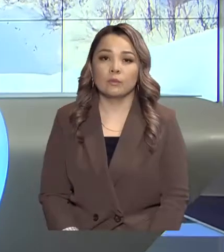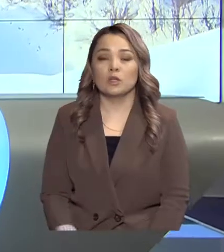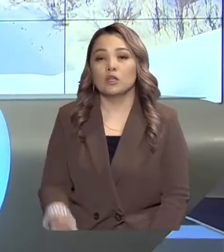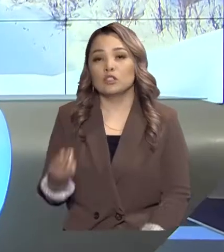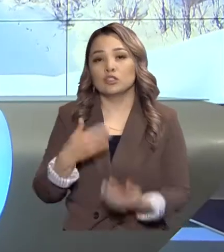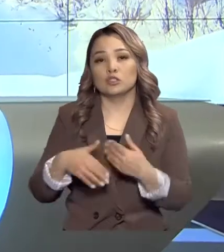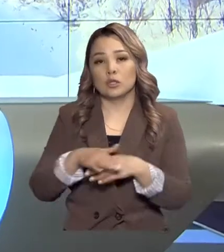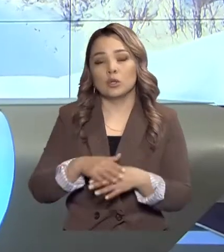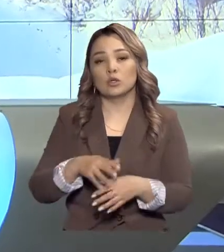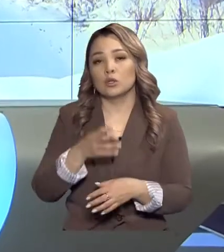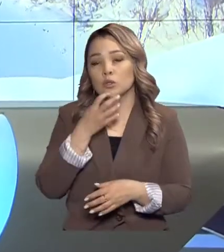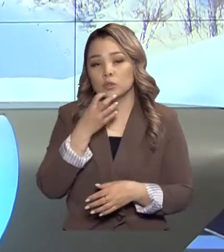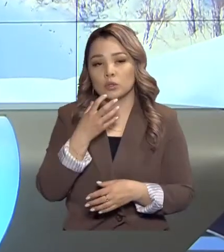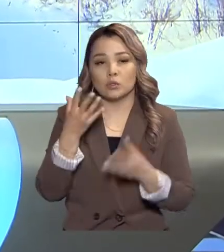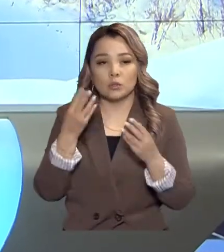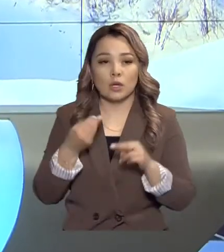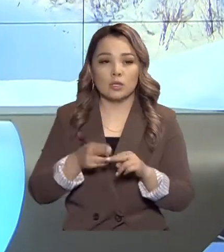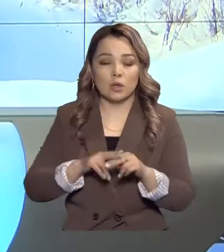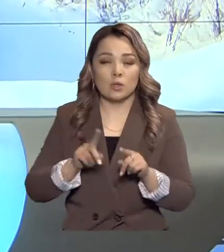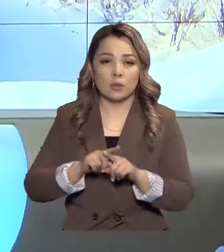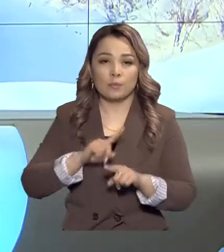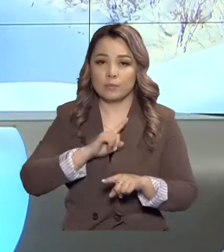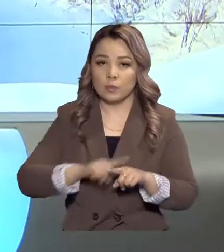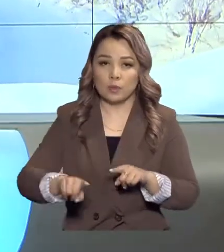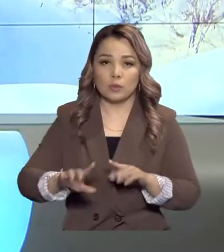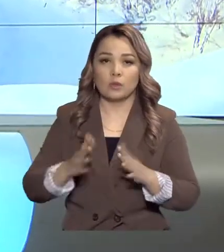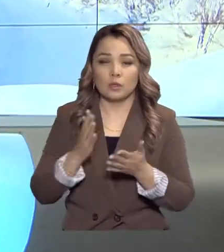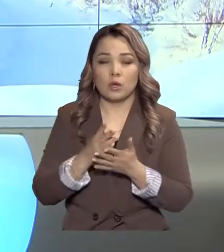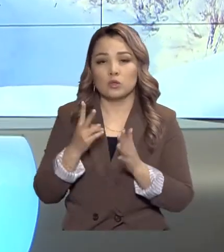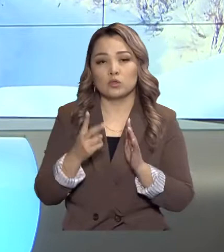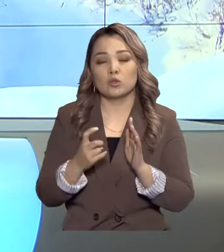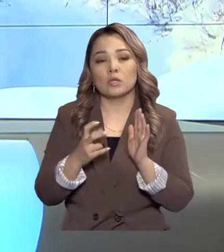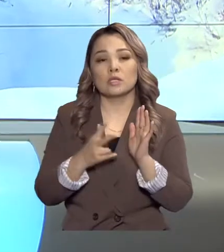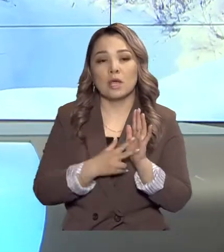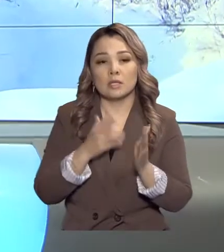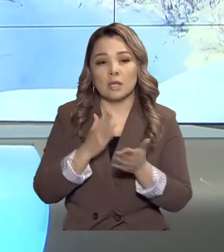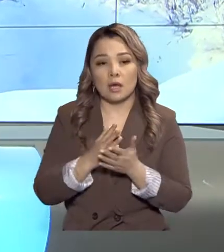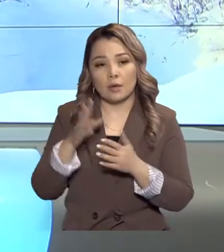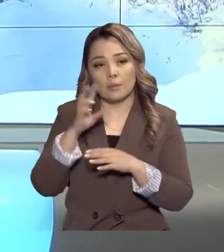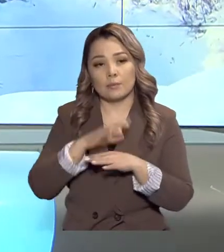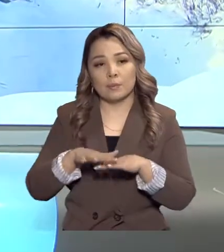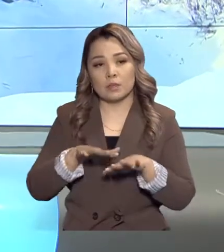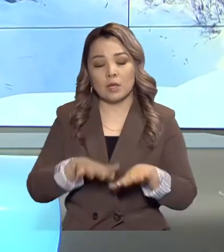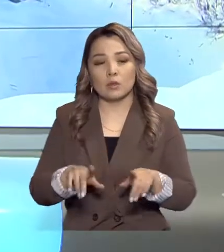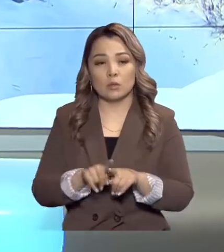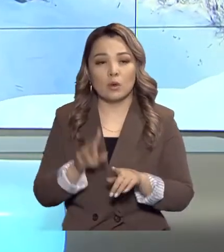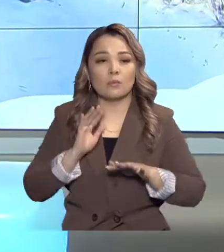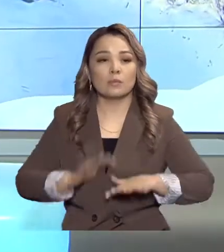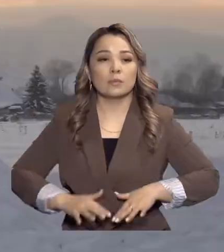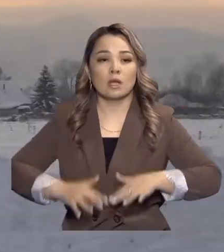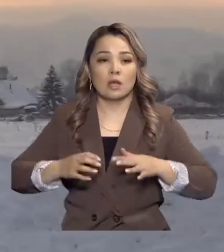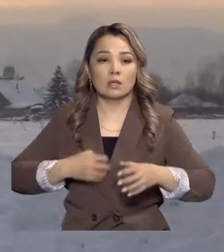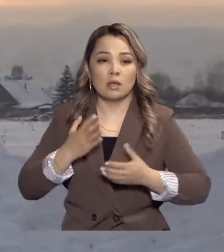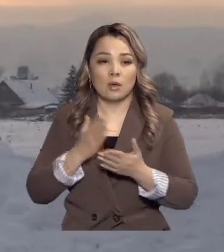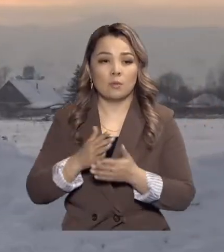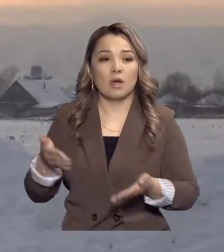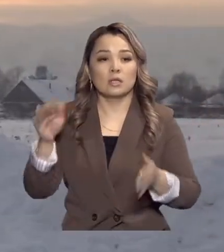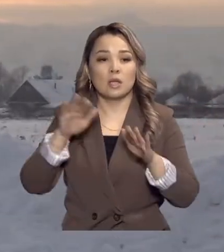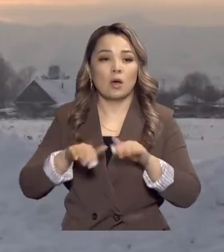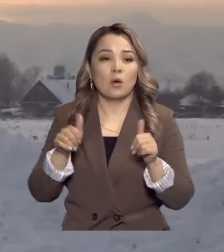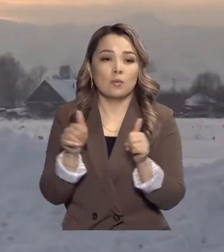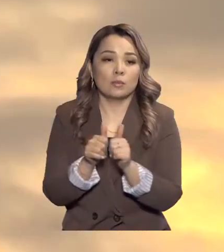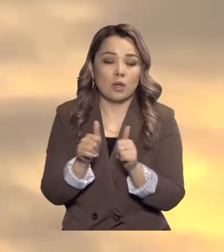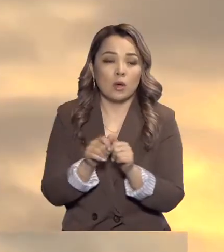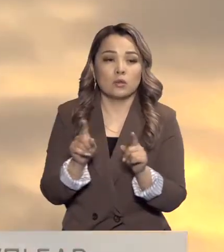Ал шығыста күн күрт жылынып кететін болса, 108 елді мекенде су басу мүмкін. Әсіресе Алтай, Қатонқарағай, Көкпекті сияқты таулы аудандардағы кейбір